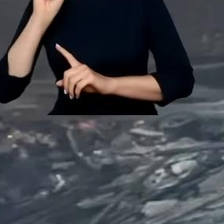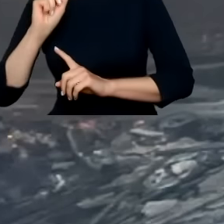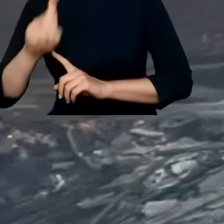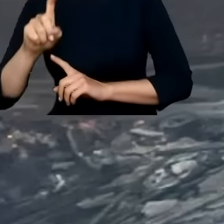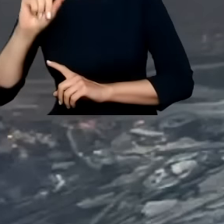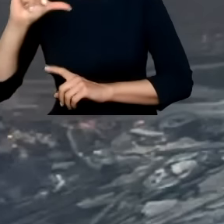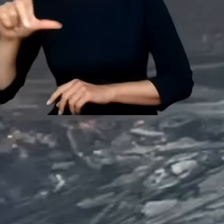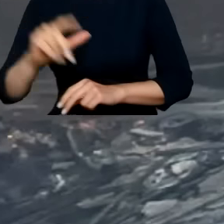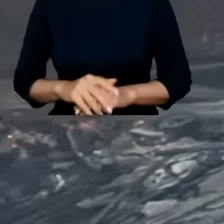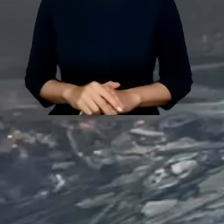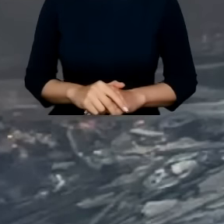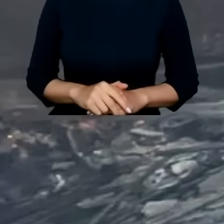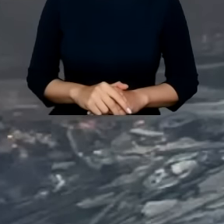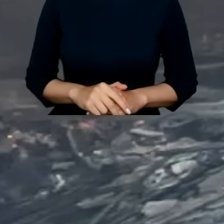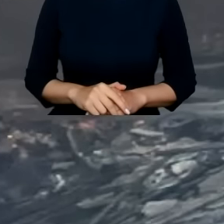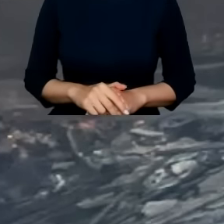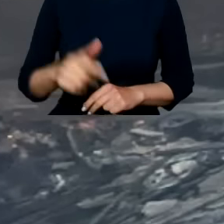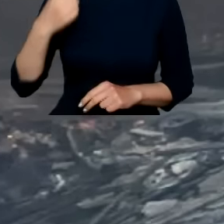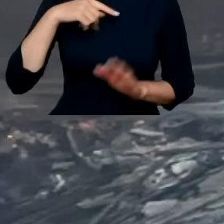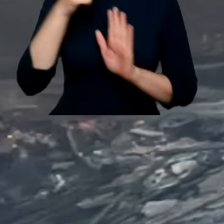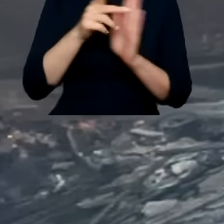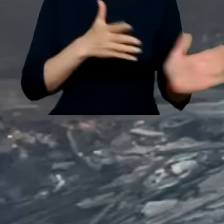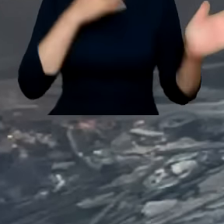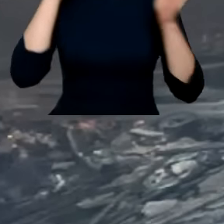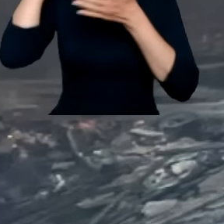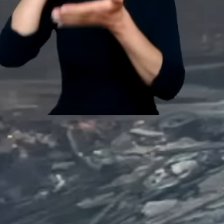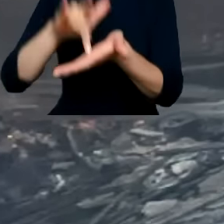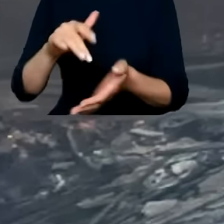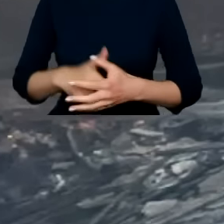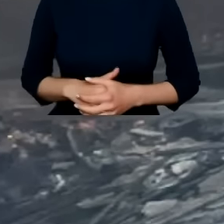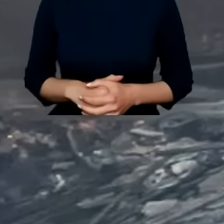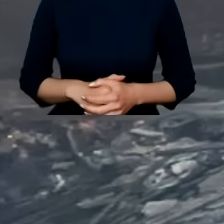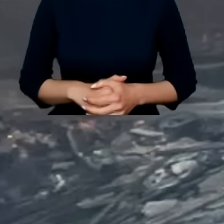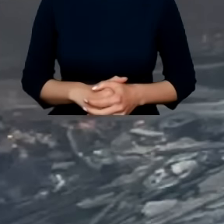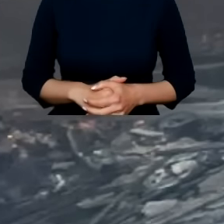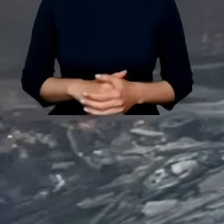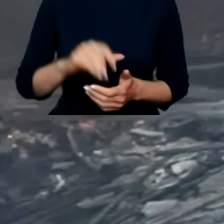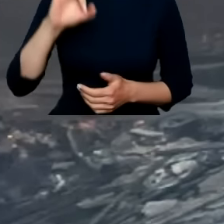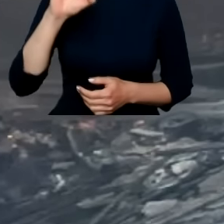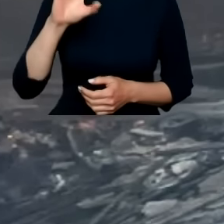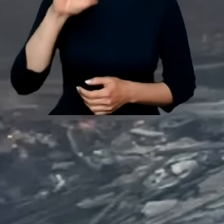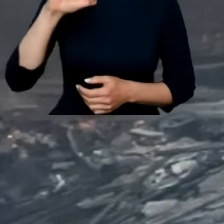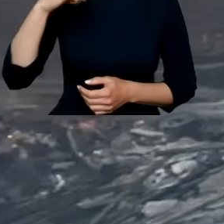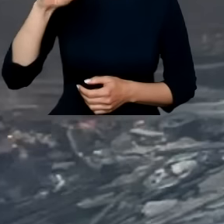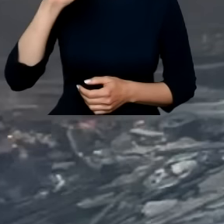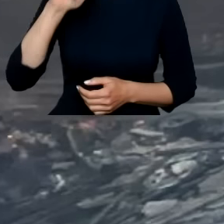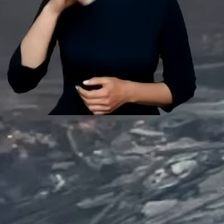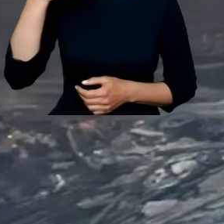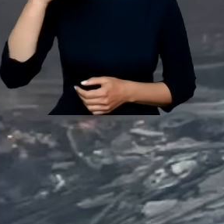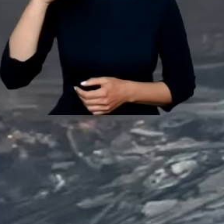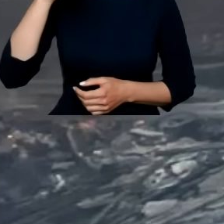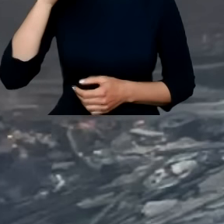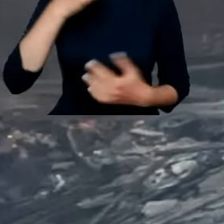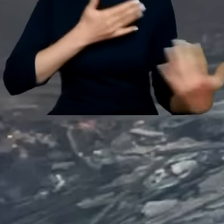my okiem kamery przenosimy się do Grodziska Mazowieckiego tam groźny